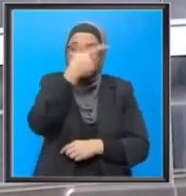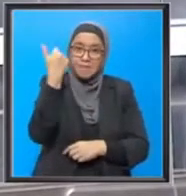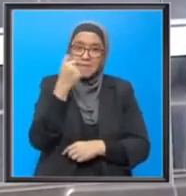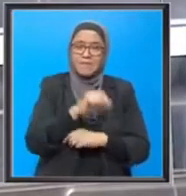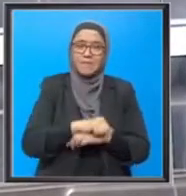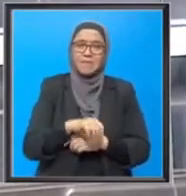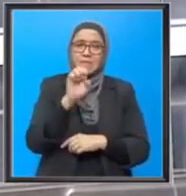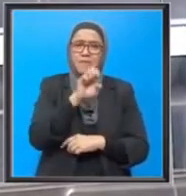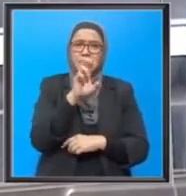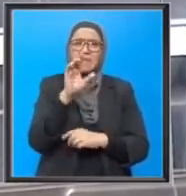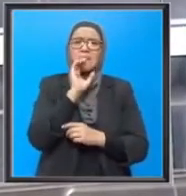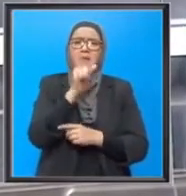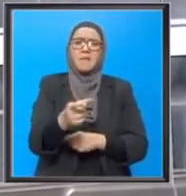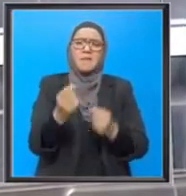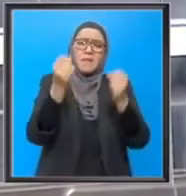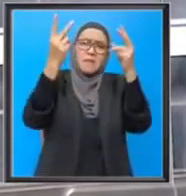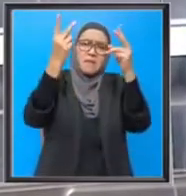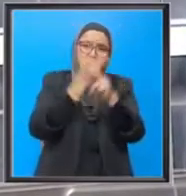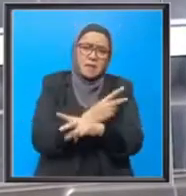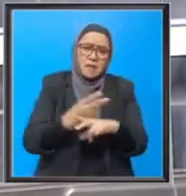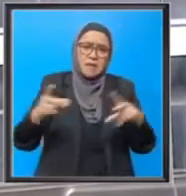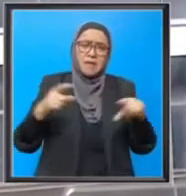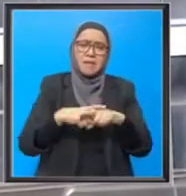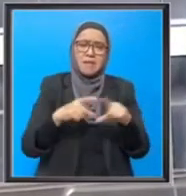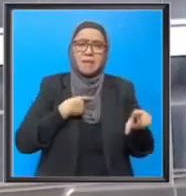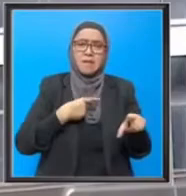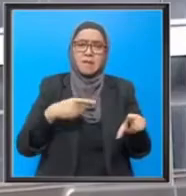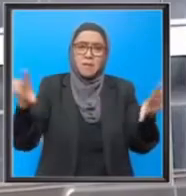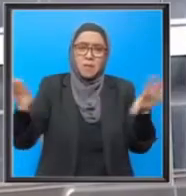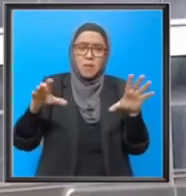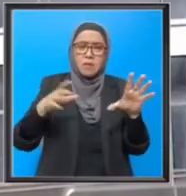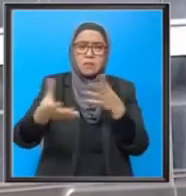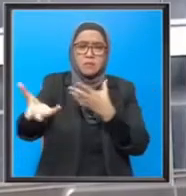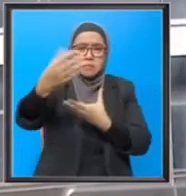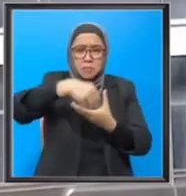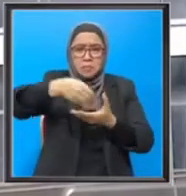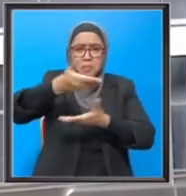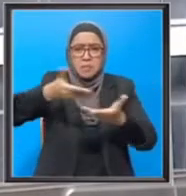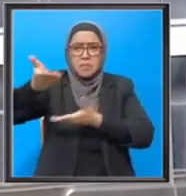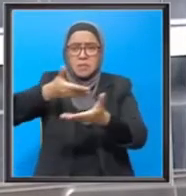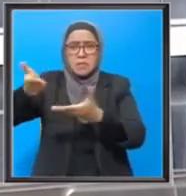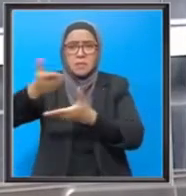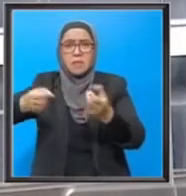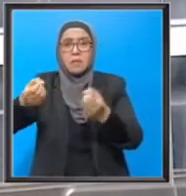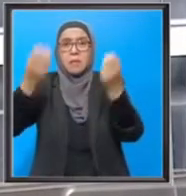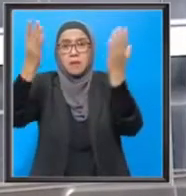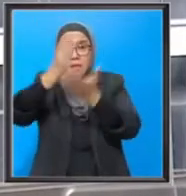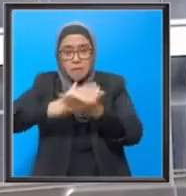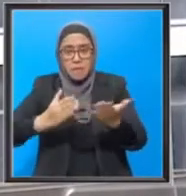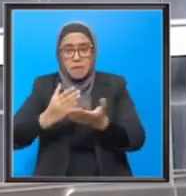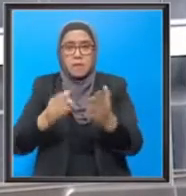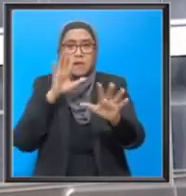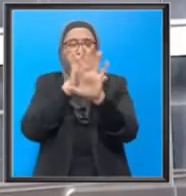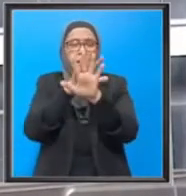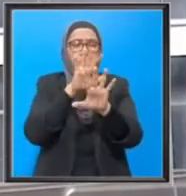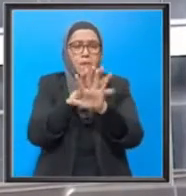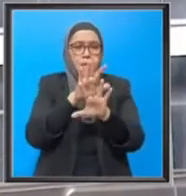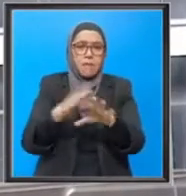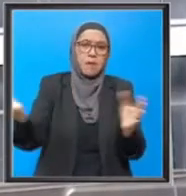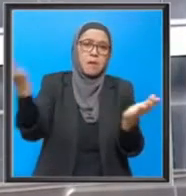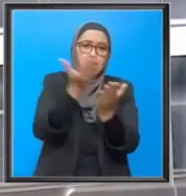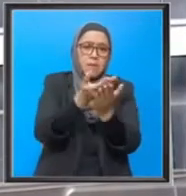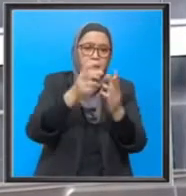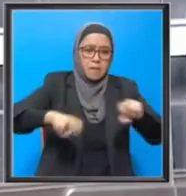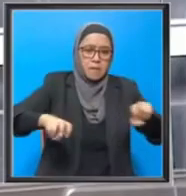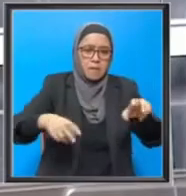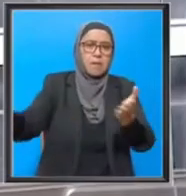adegan nah di Batu urus dengan banyak pihak dan ramma yang telah berikan kajian dan cadangan jadi saya